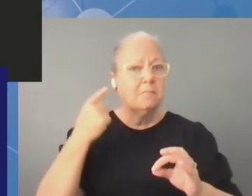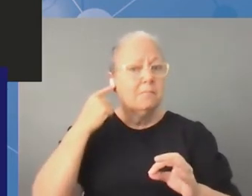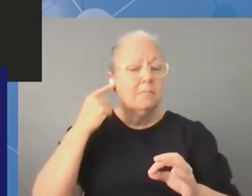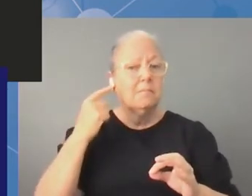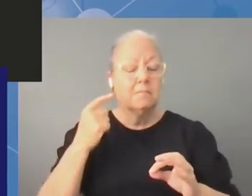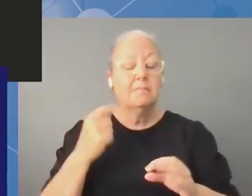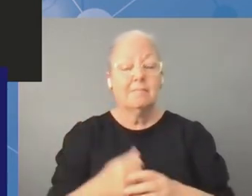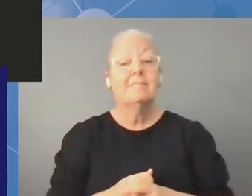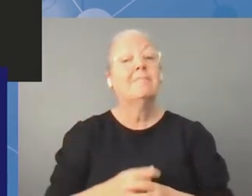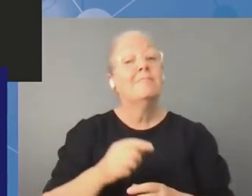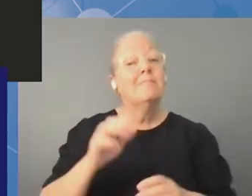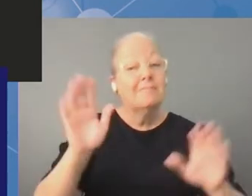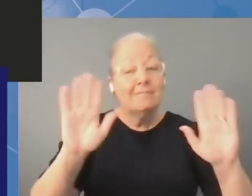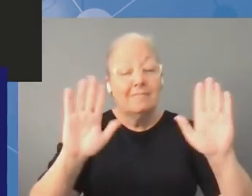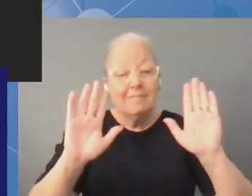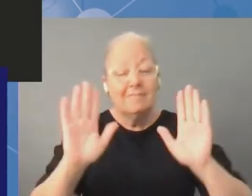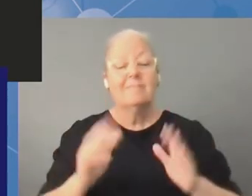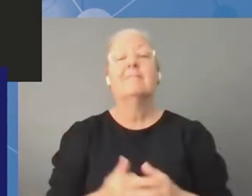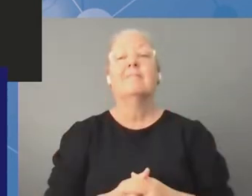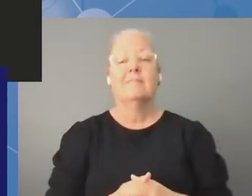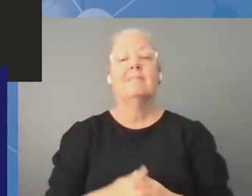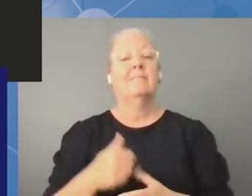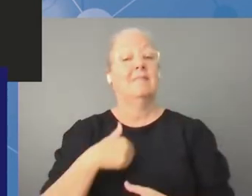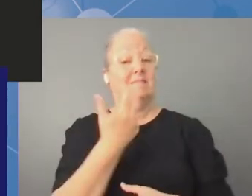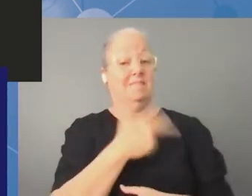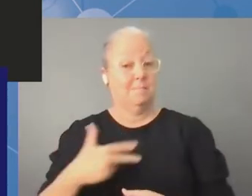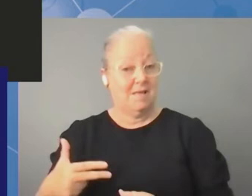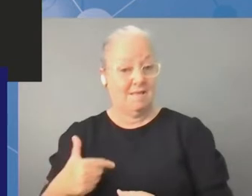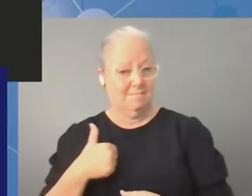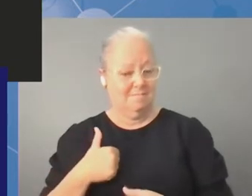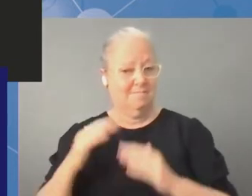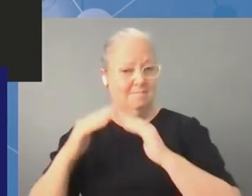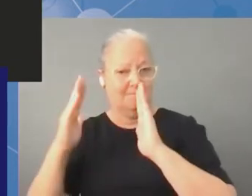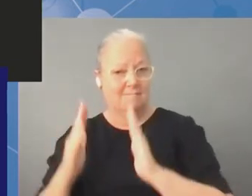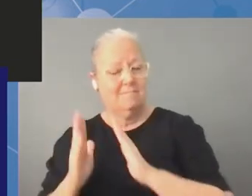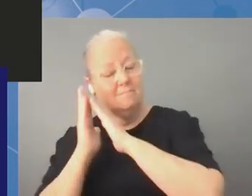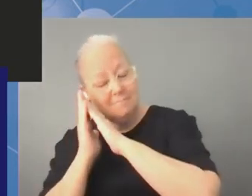طاب وقتكم. وجدت صعوبة في تشغيل الميكروفون.